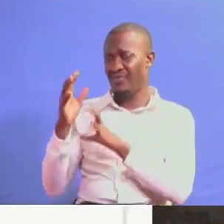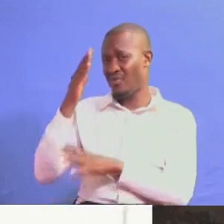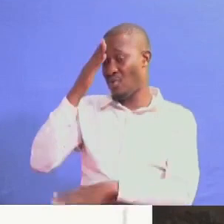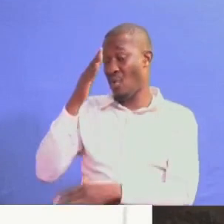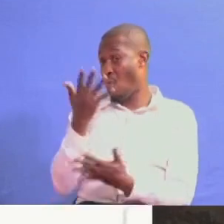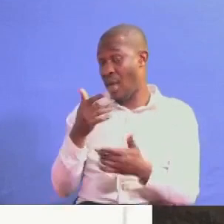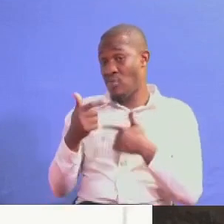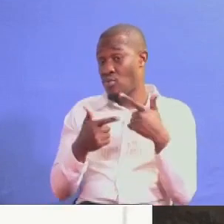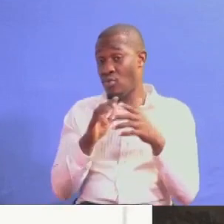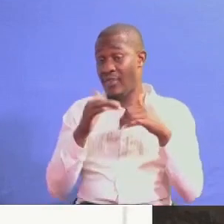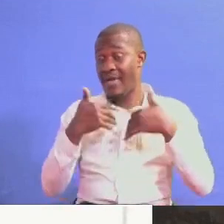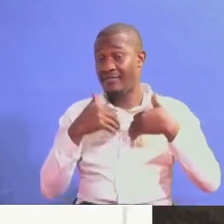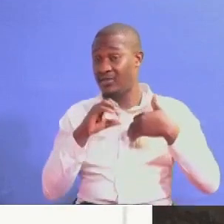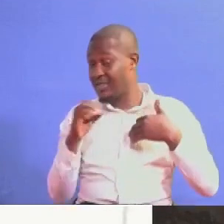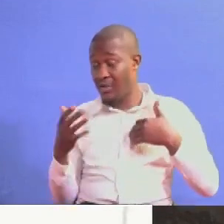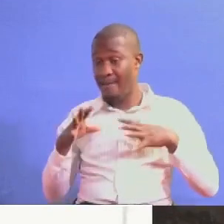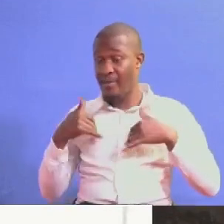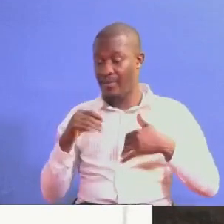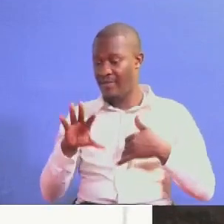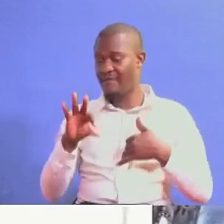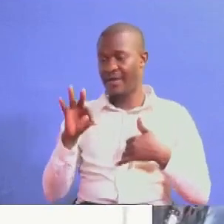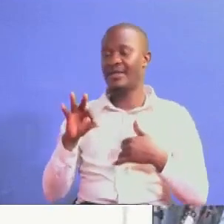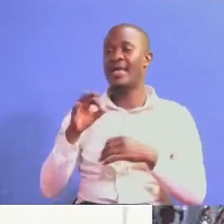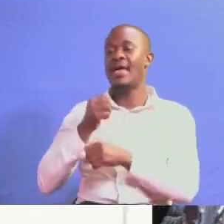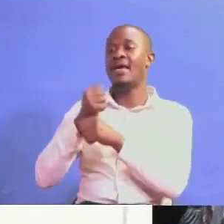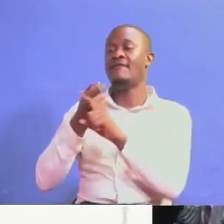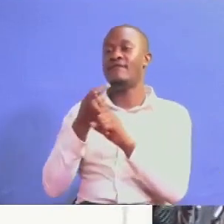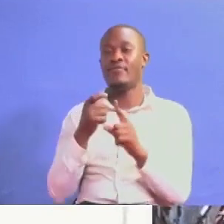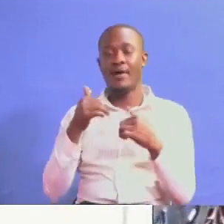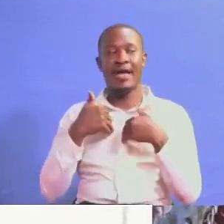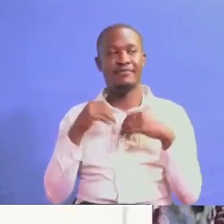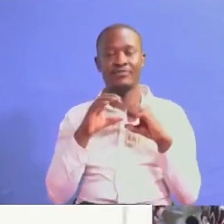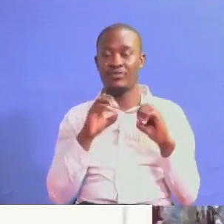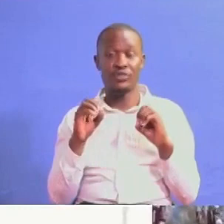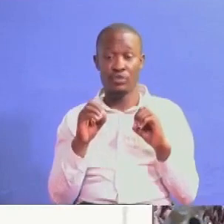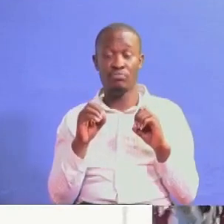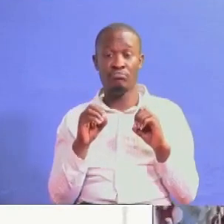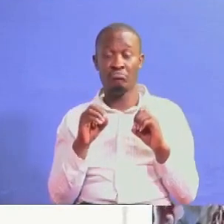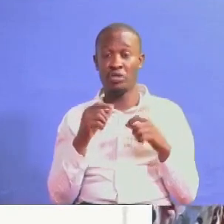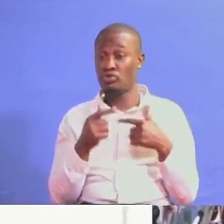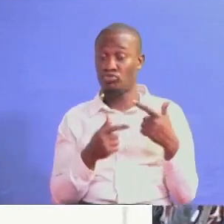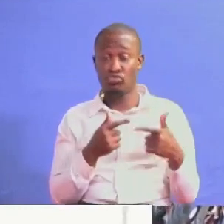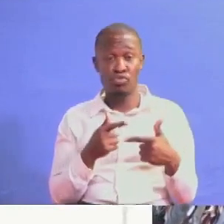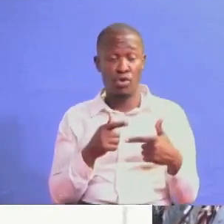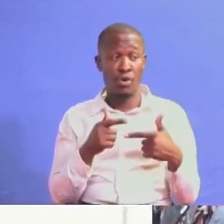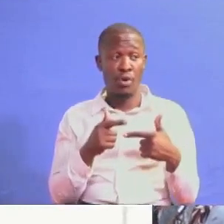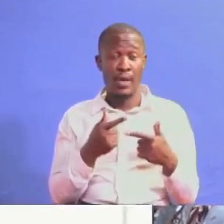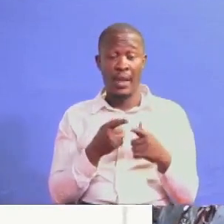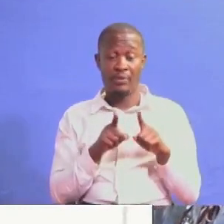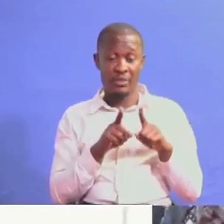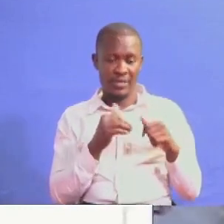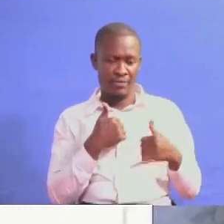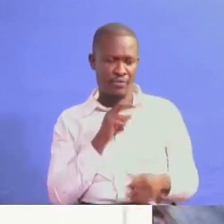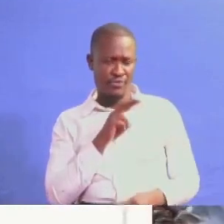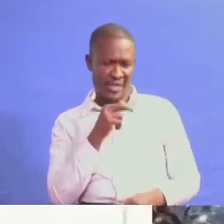because they lack residents where they can find refuge from. Hatuna mahali pa kuenda, hakuna juu mimi venye unaniona hivi